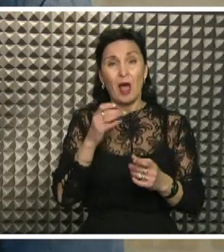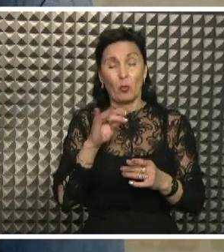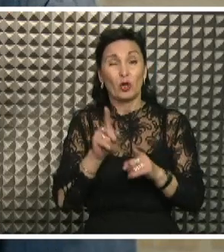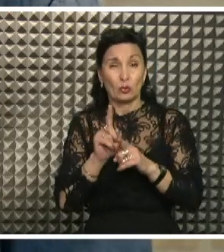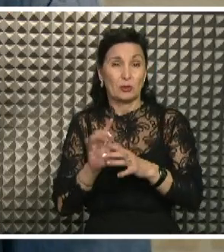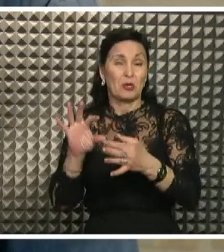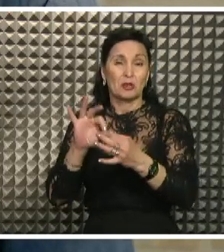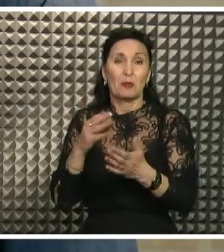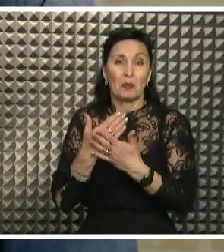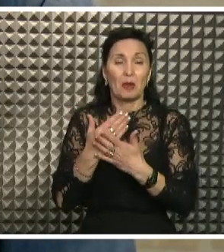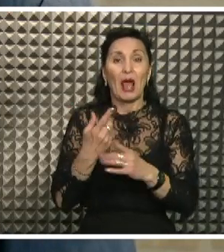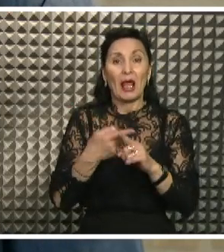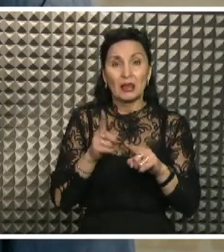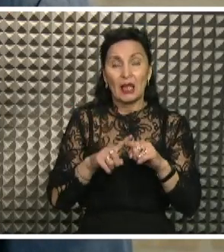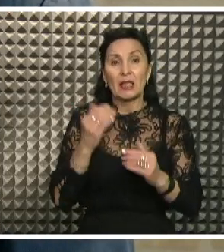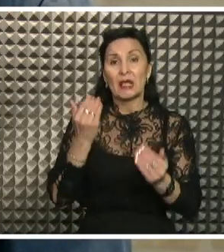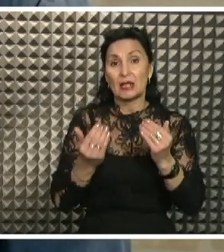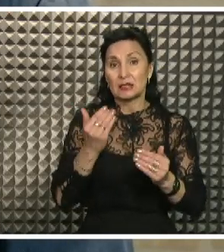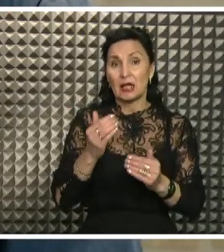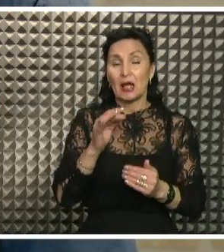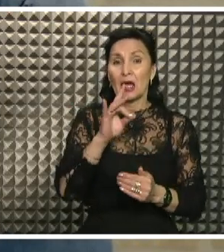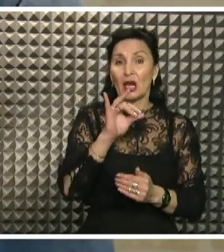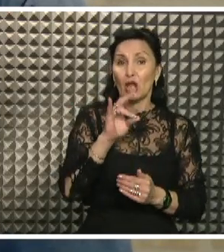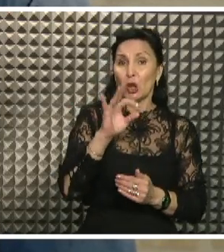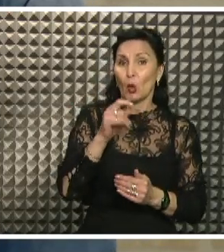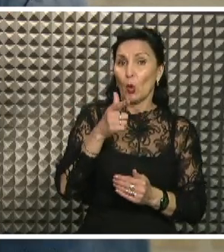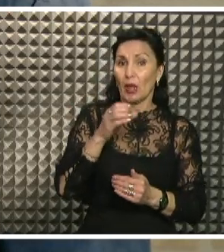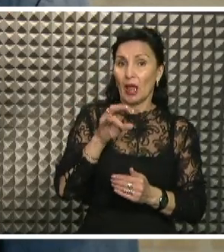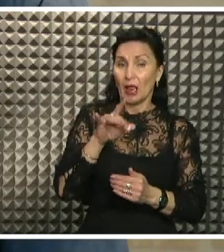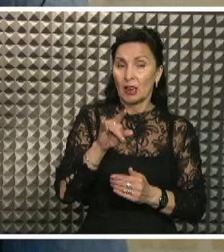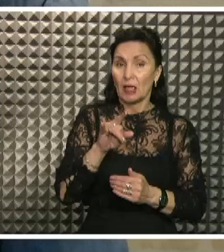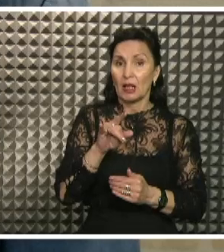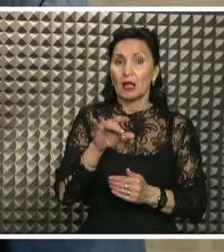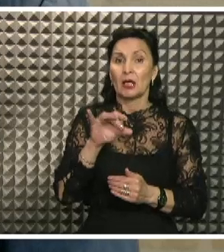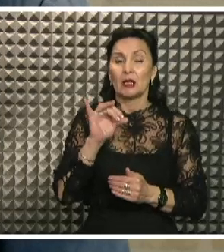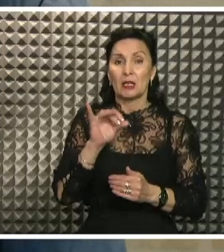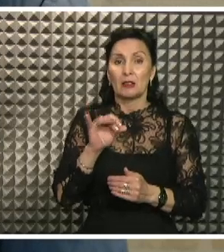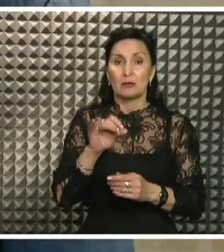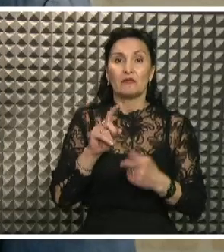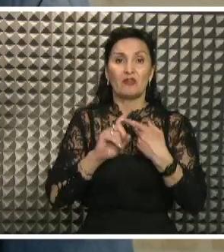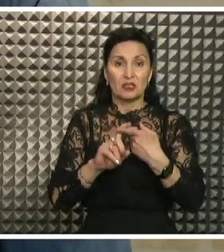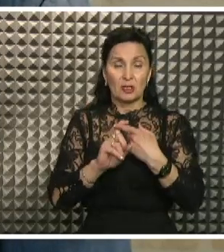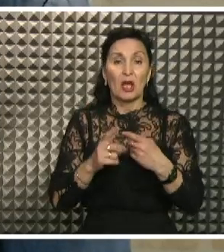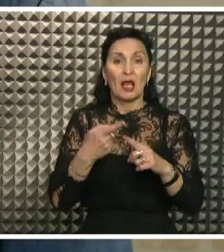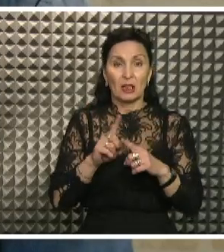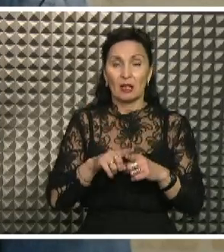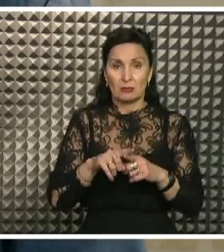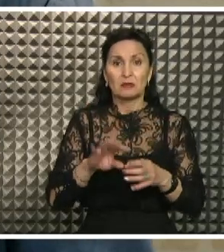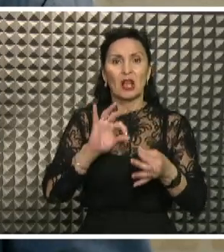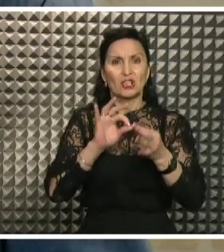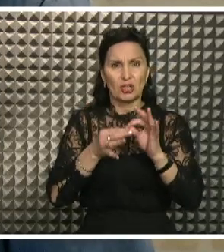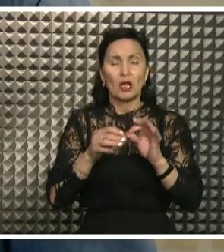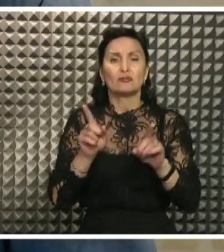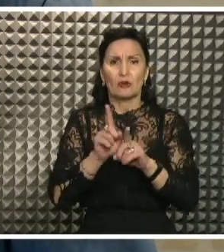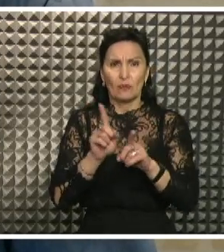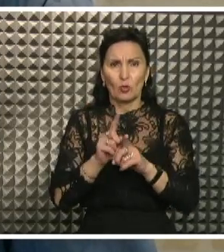отнесем, все-таки это, если это риногенный, если после, например, того же риновирусной инфекции, это все-таки как осложнение. То есть все